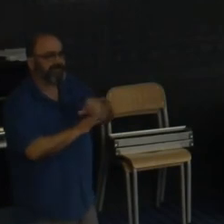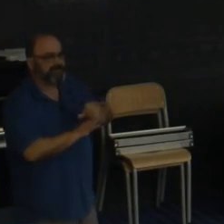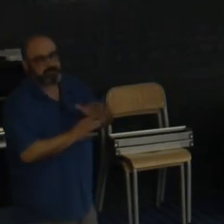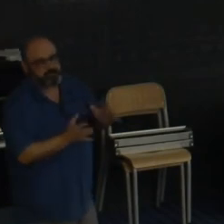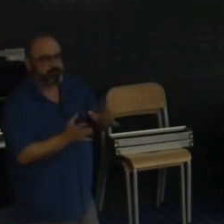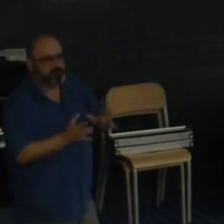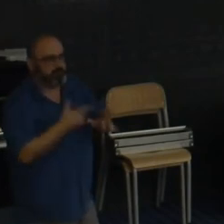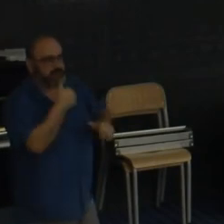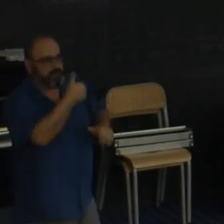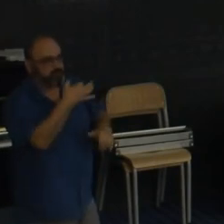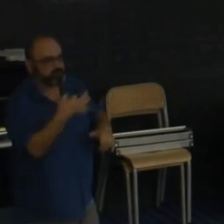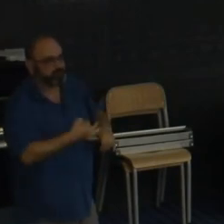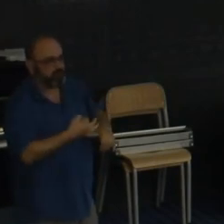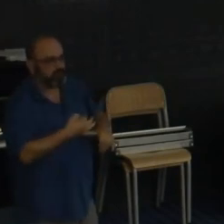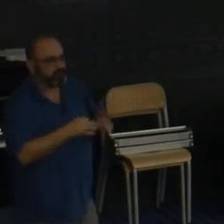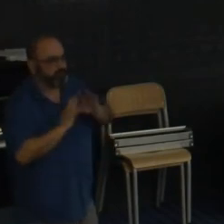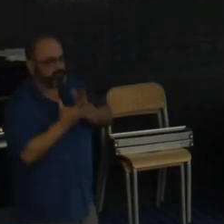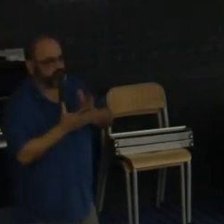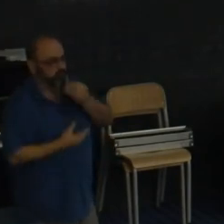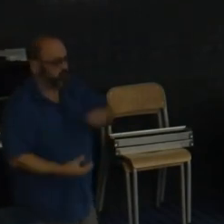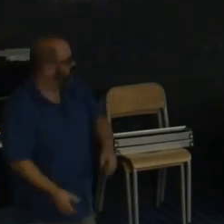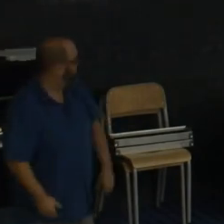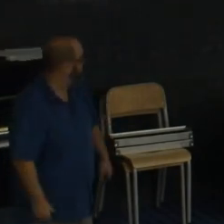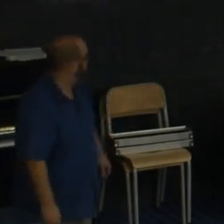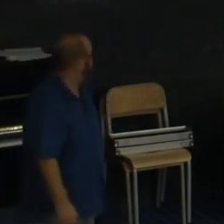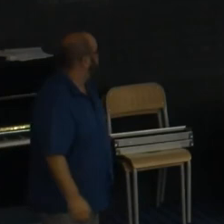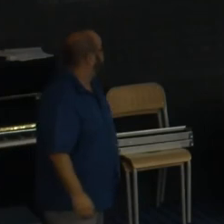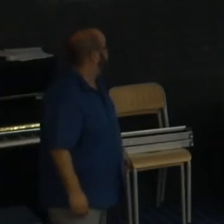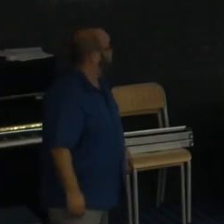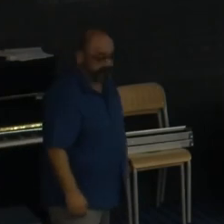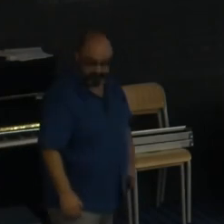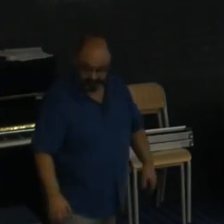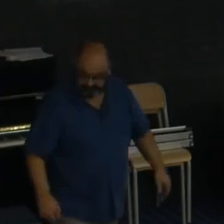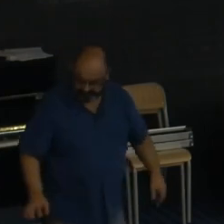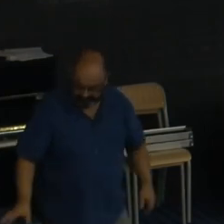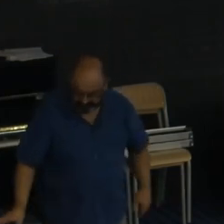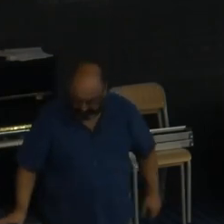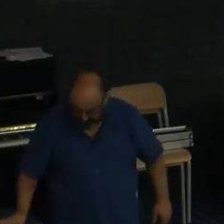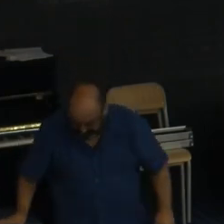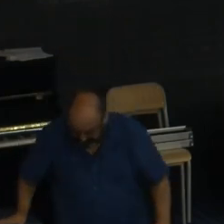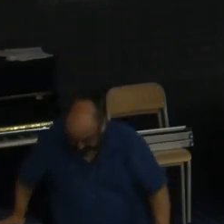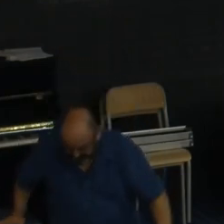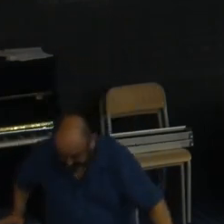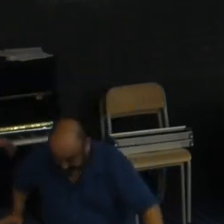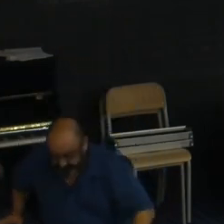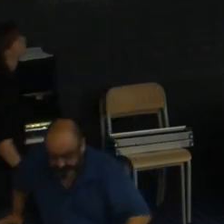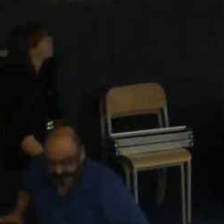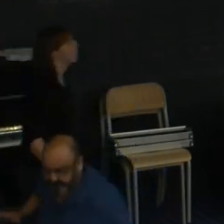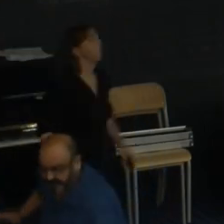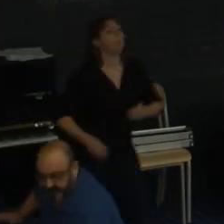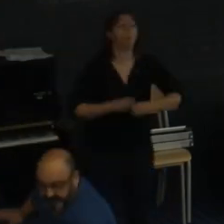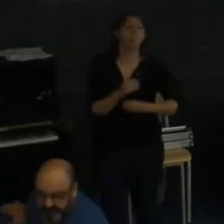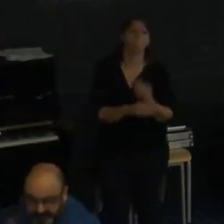moins d'1% du code base. Ensuite, il y a encore une alternative, c'est avoir la possibilité de débugger avec